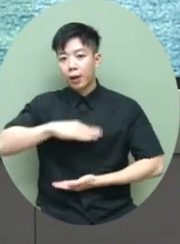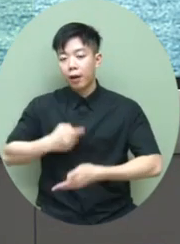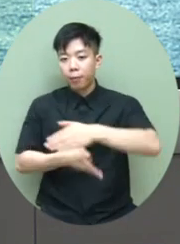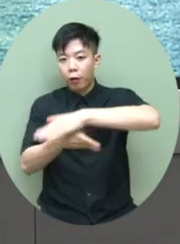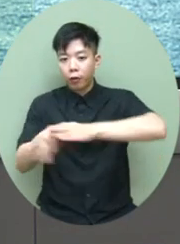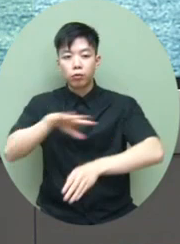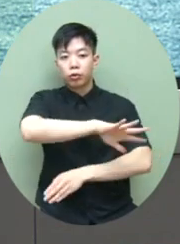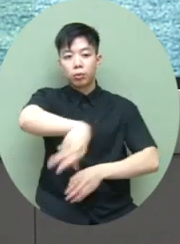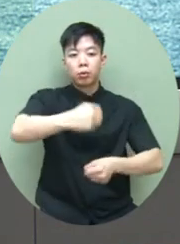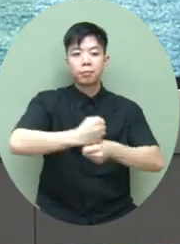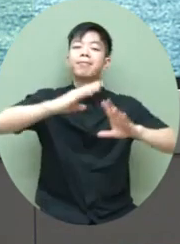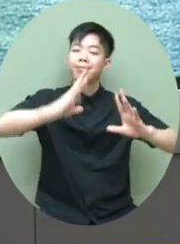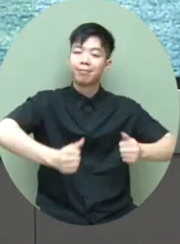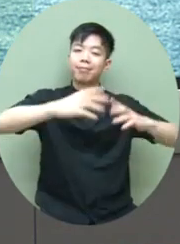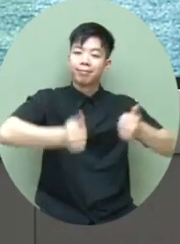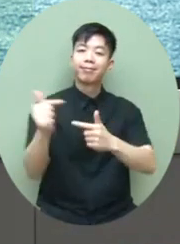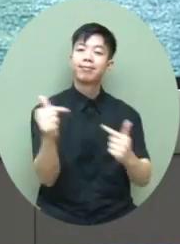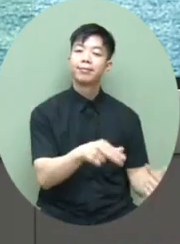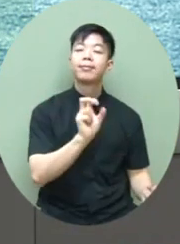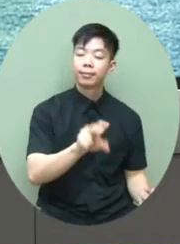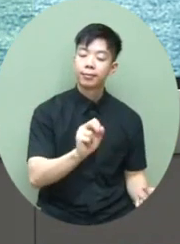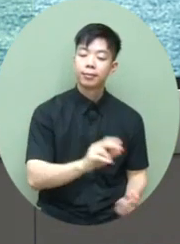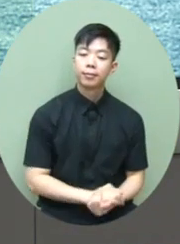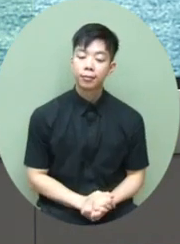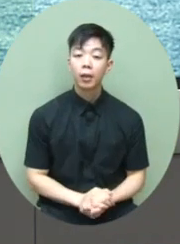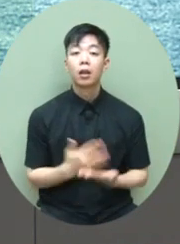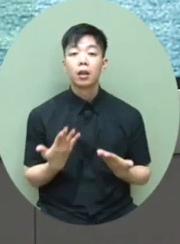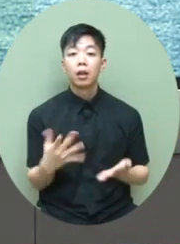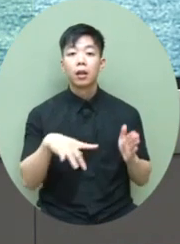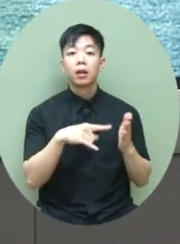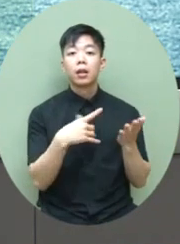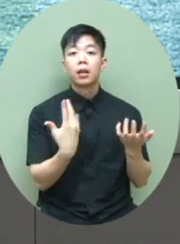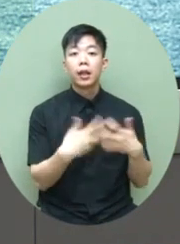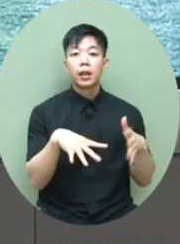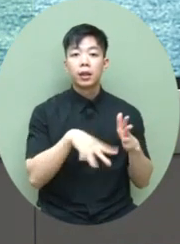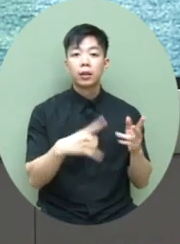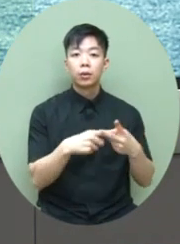and hospital BSS staff, and they check